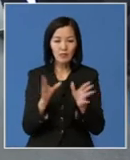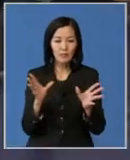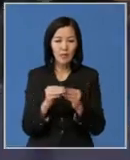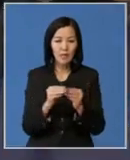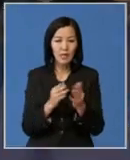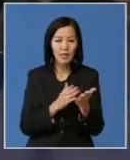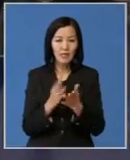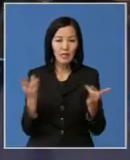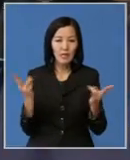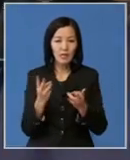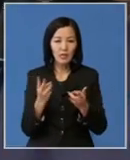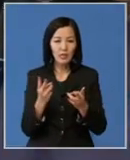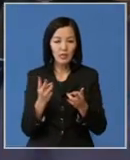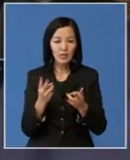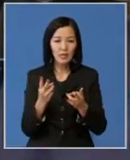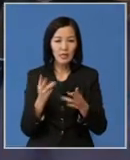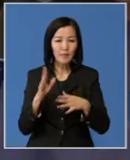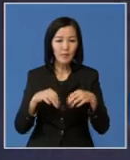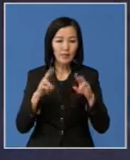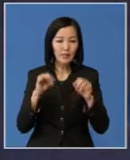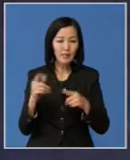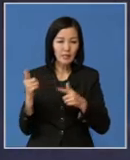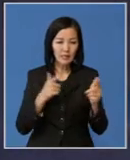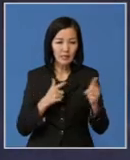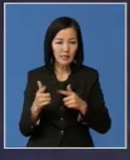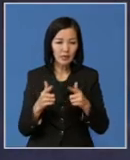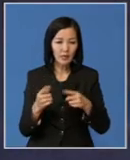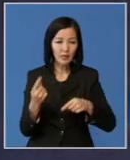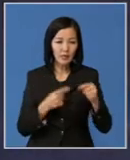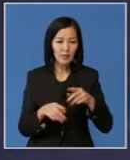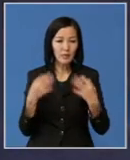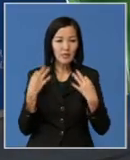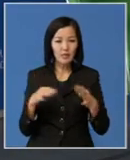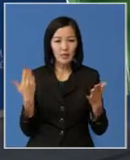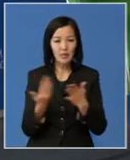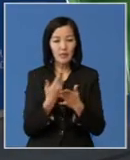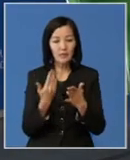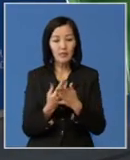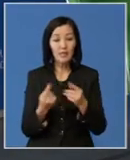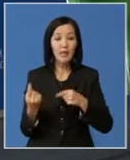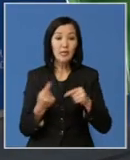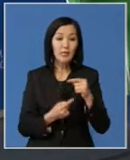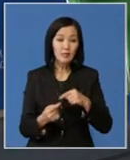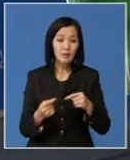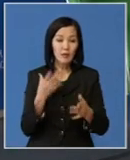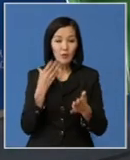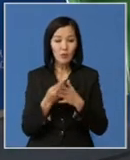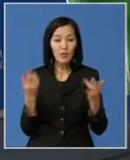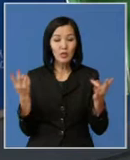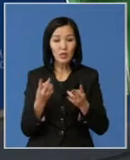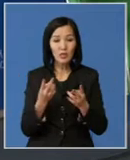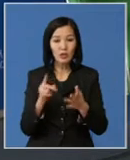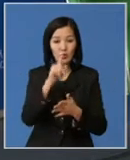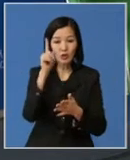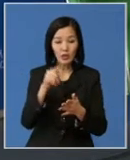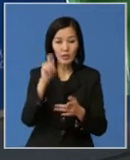салаға қажетті мамандарды дайындау бойынша кәсіпкерлермен ашық әңгіме өрбітті. кәсіпкерлер өзіне қажетті бүкіл сұрақтарды осы